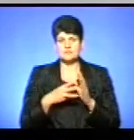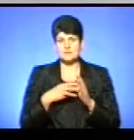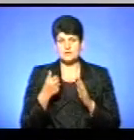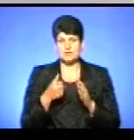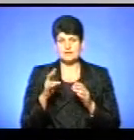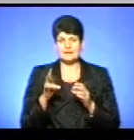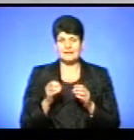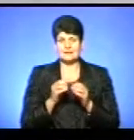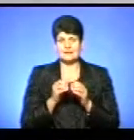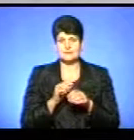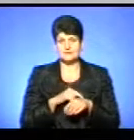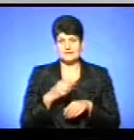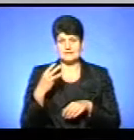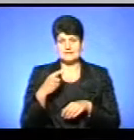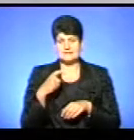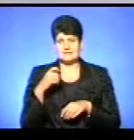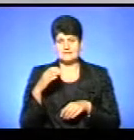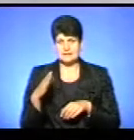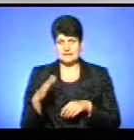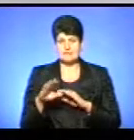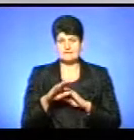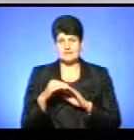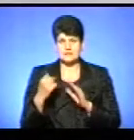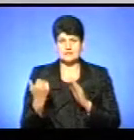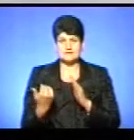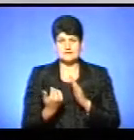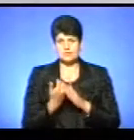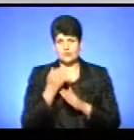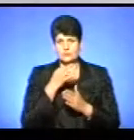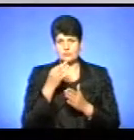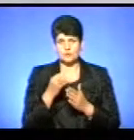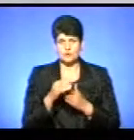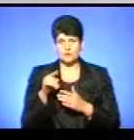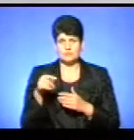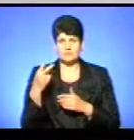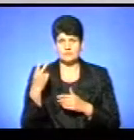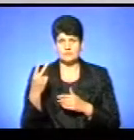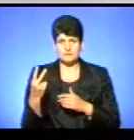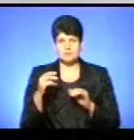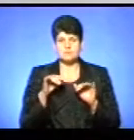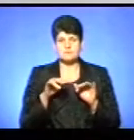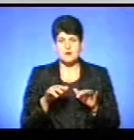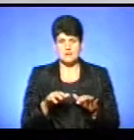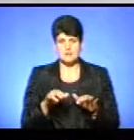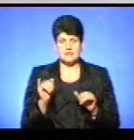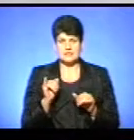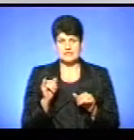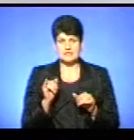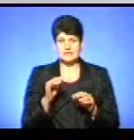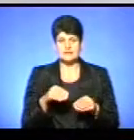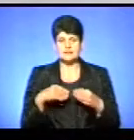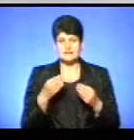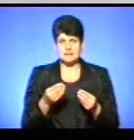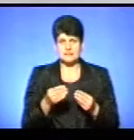року на 10 годин 30 хвилин викликається новий відповідач номер 2 у справі і відповідно надається